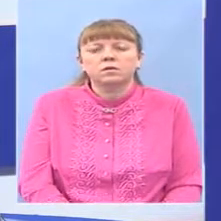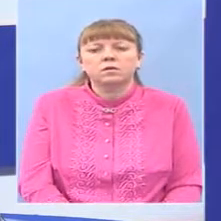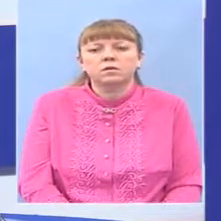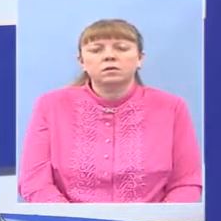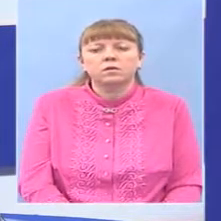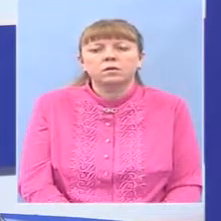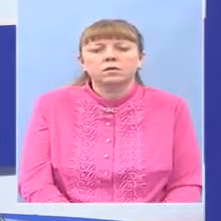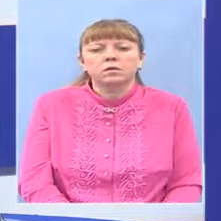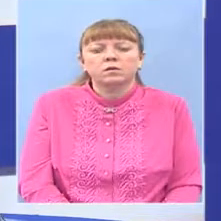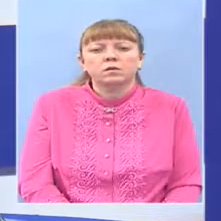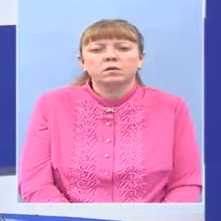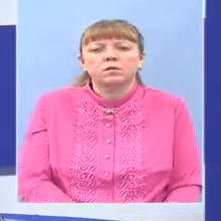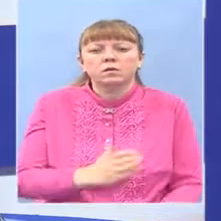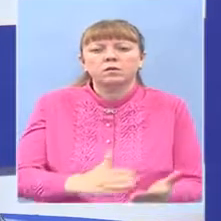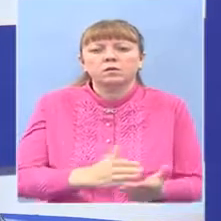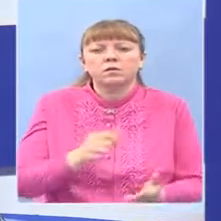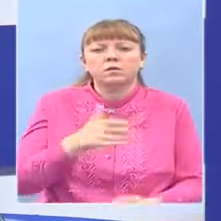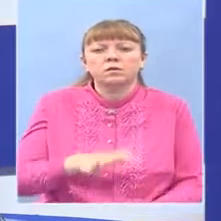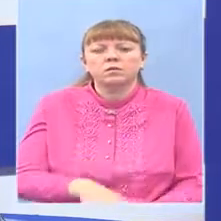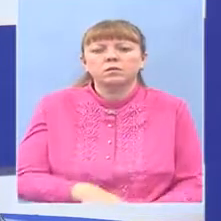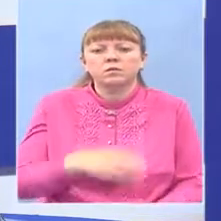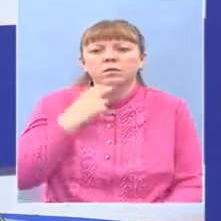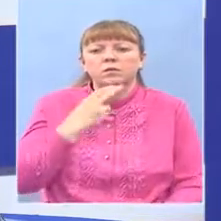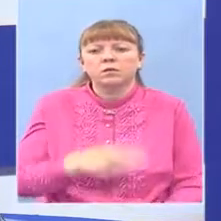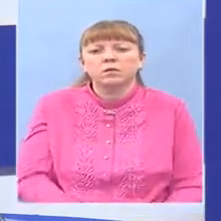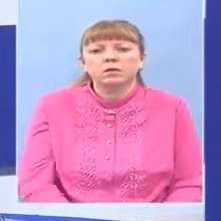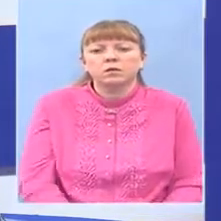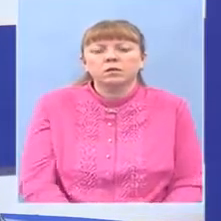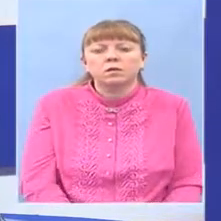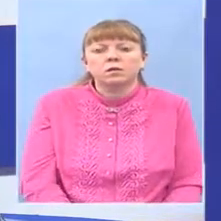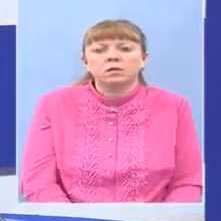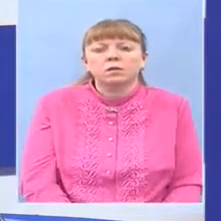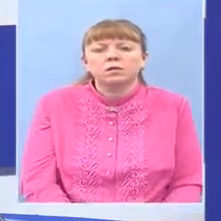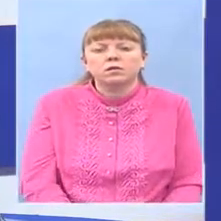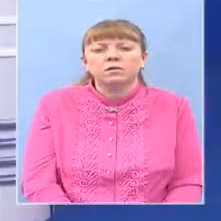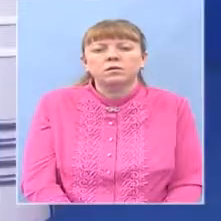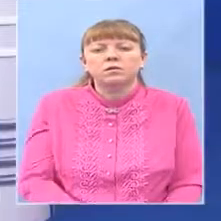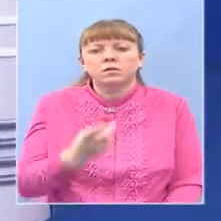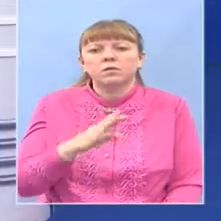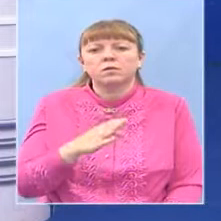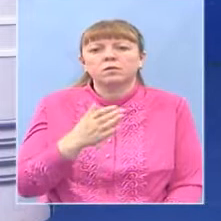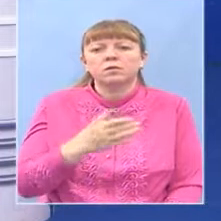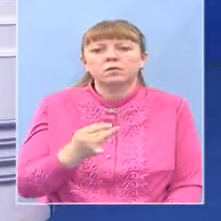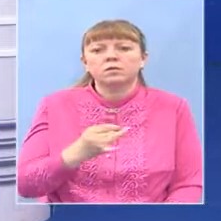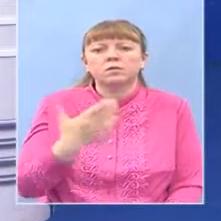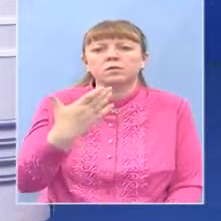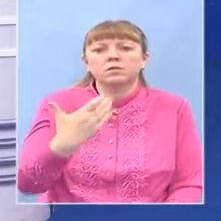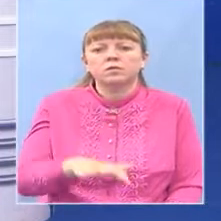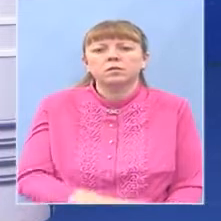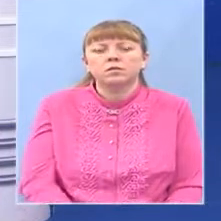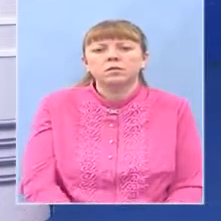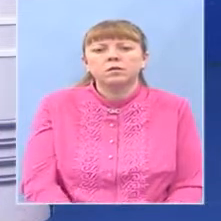совсем нематериальное, а какое-то отвлеченное совсем. Там какая-то акция, помахали флажками и как